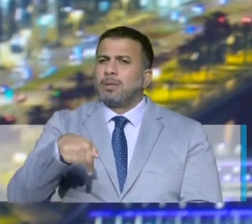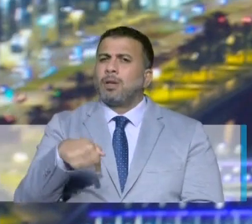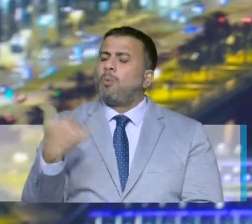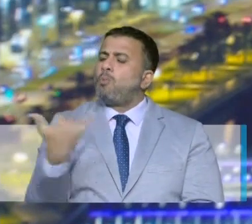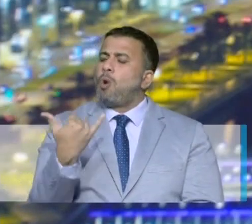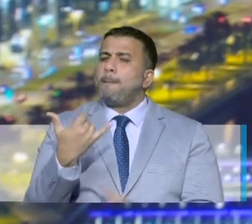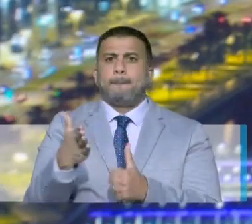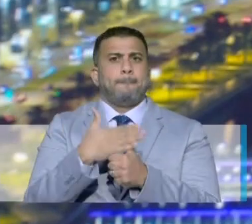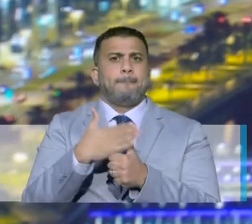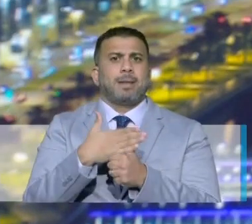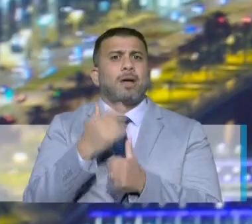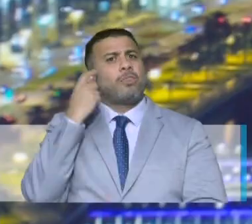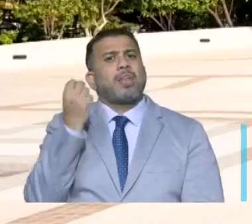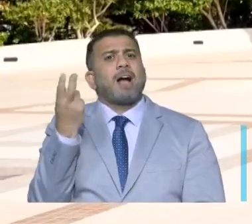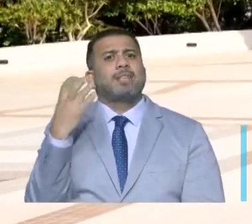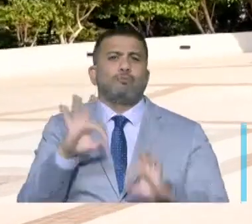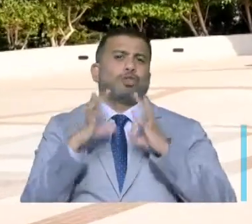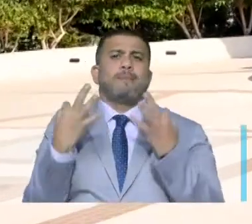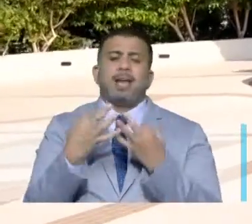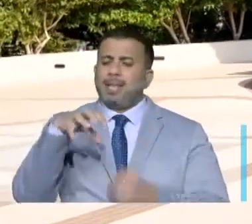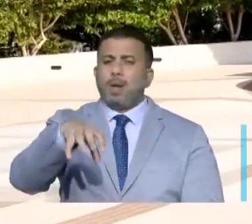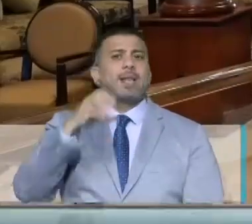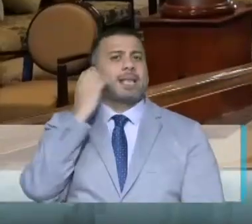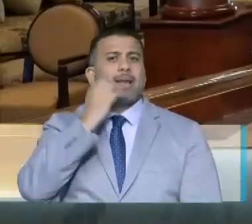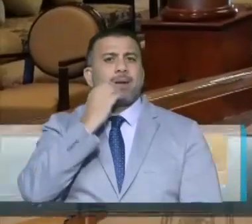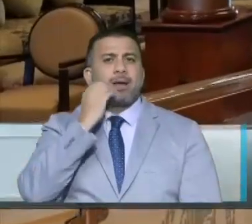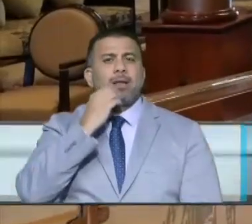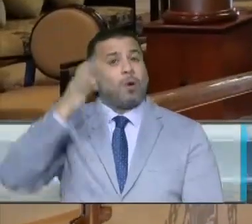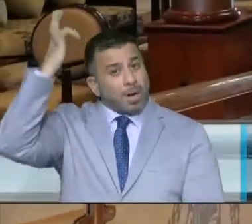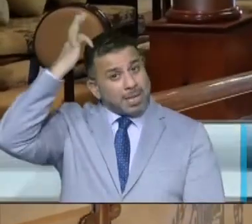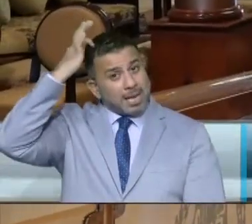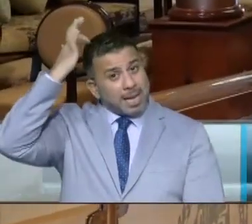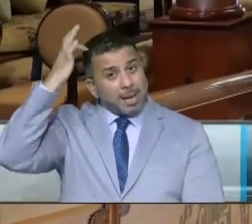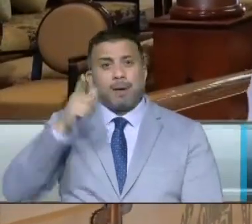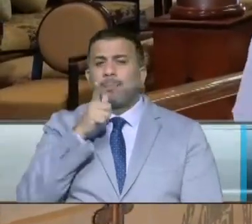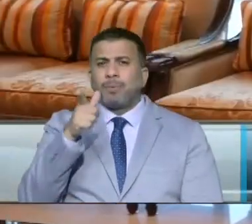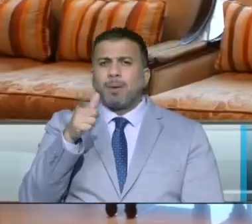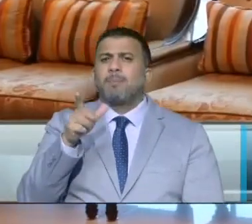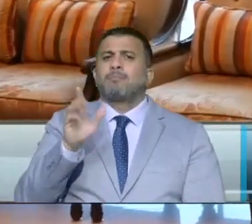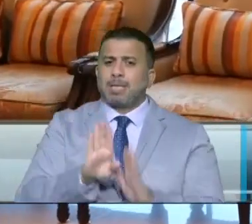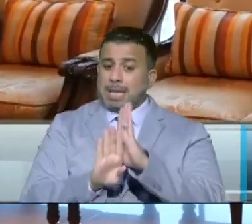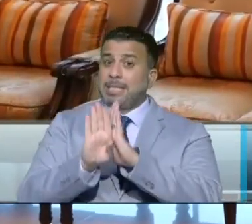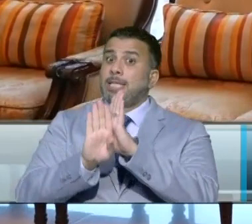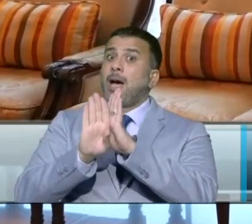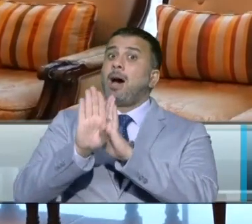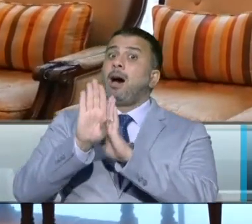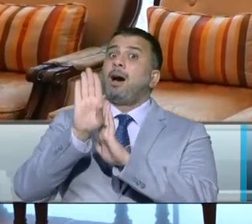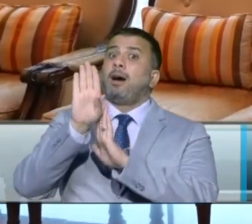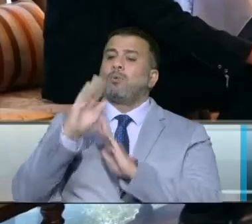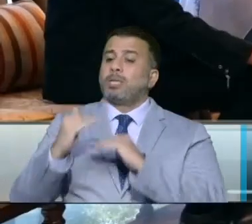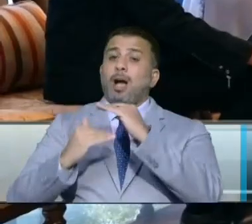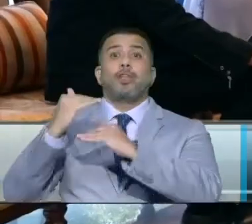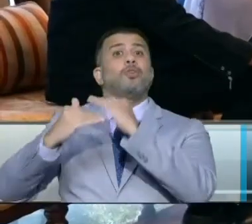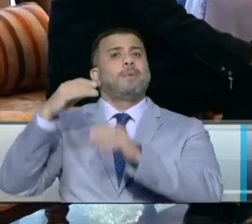اصبحت عنصرا رئيسيا في الثقافه المجتمعيه لدوله الامارات وراس الخيمه وهي انعكاس لمدى